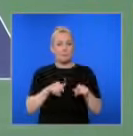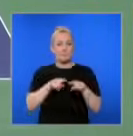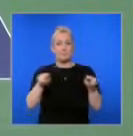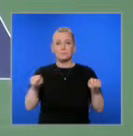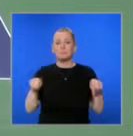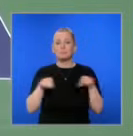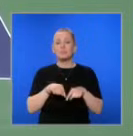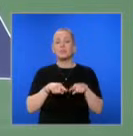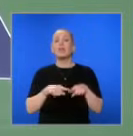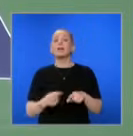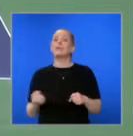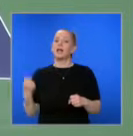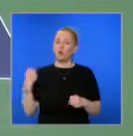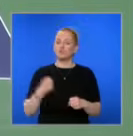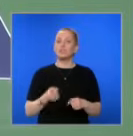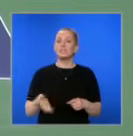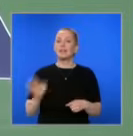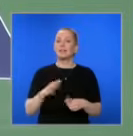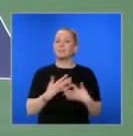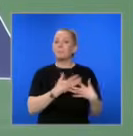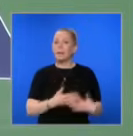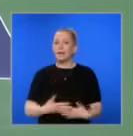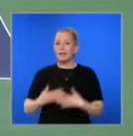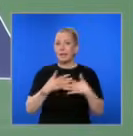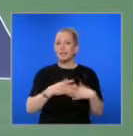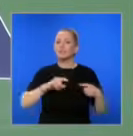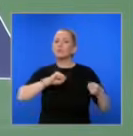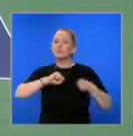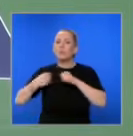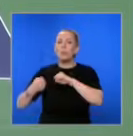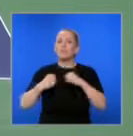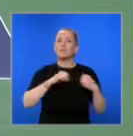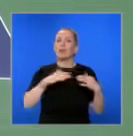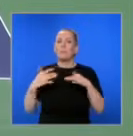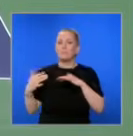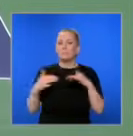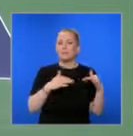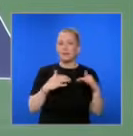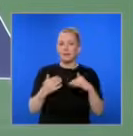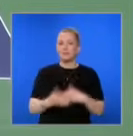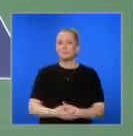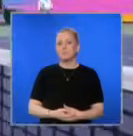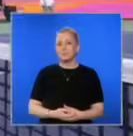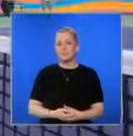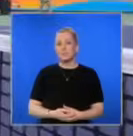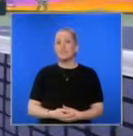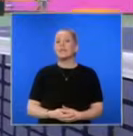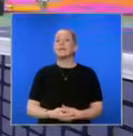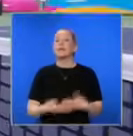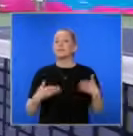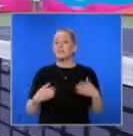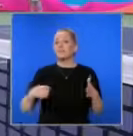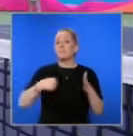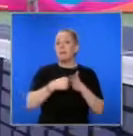волята си над американеца след оспорвана битка, продължила 2 часа и половина и завършила при 6-4, 5-7, 6-3. В мачовете срещу